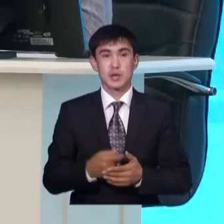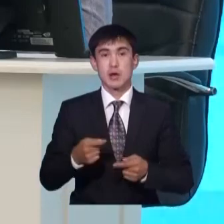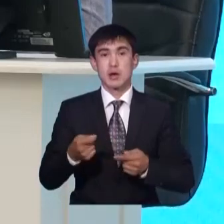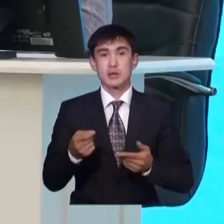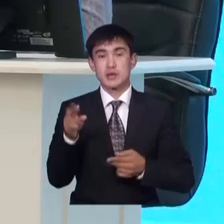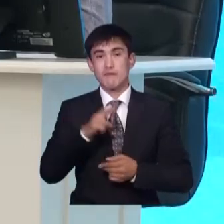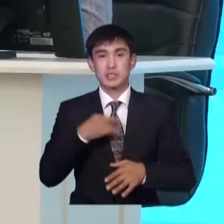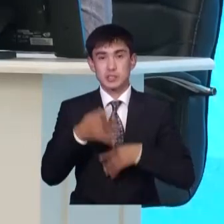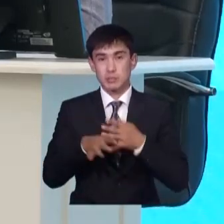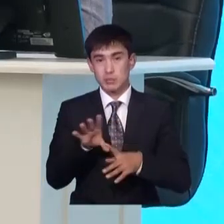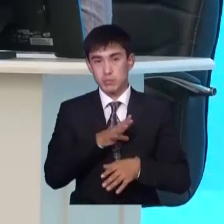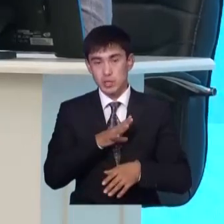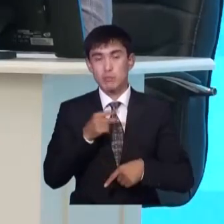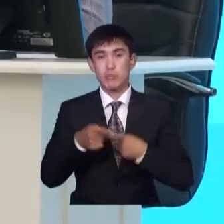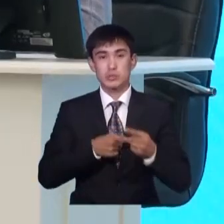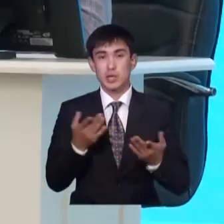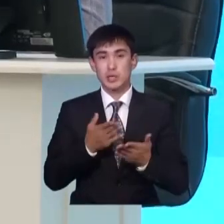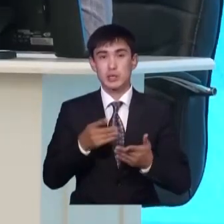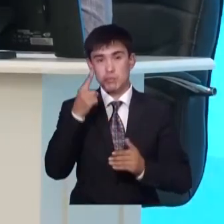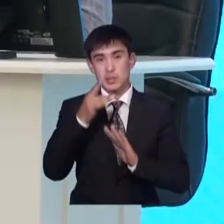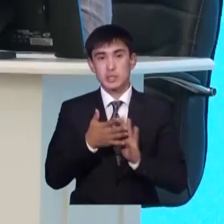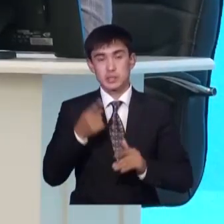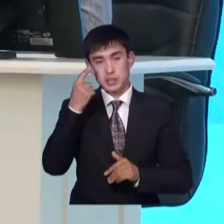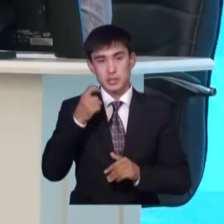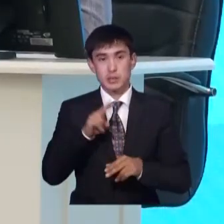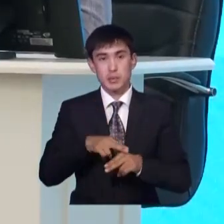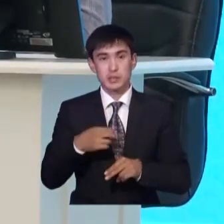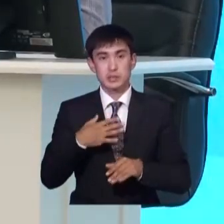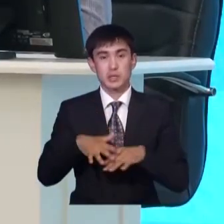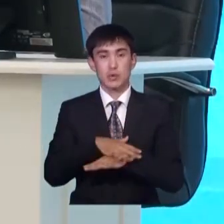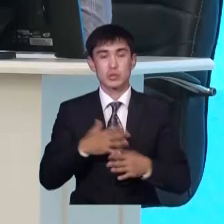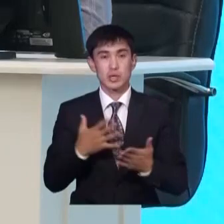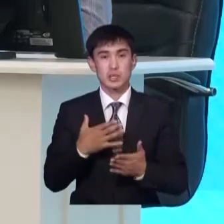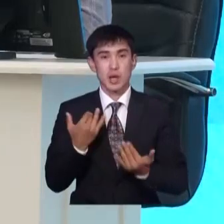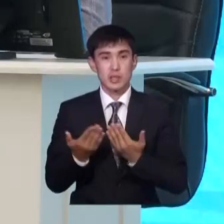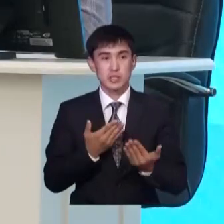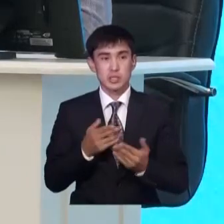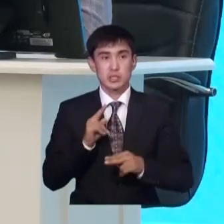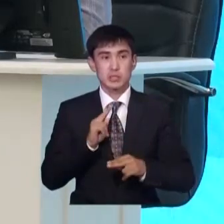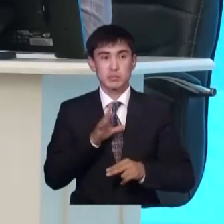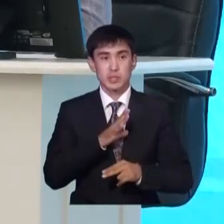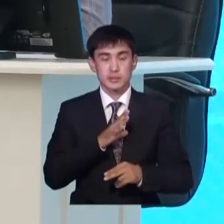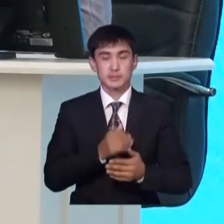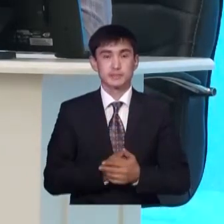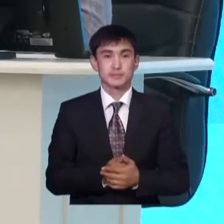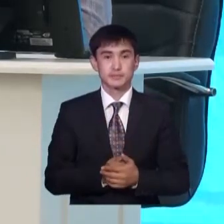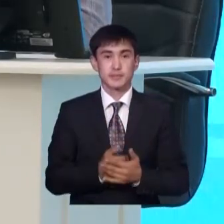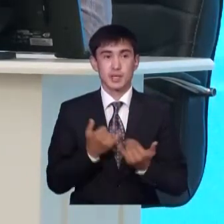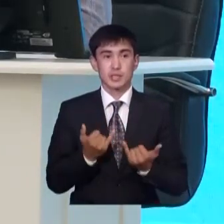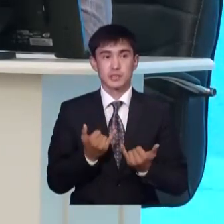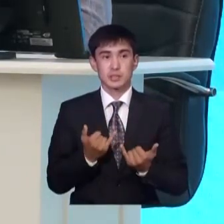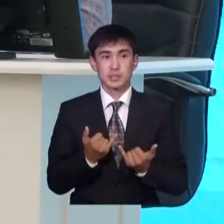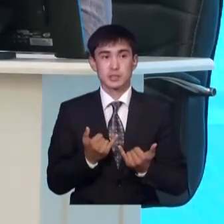события, после январских событий, какие понятия у нас были у народа, какие отношения сложилось вообще